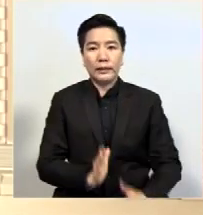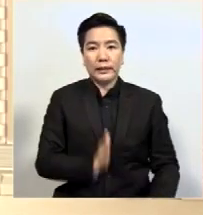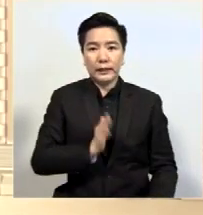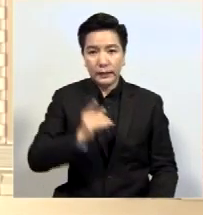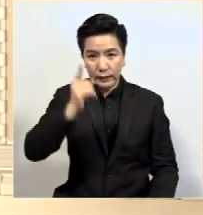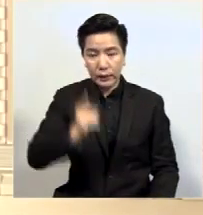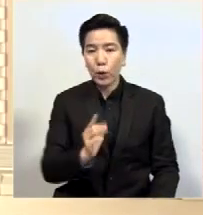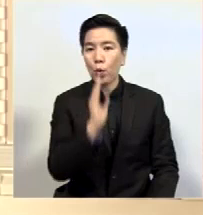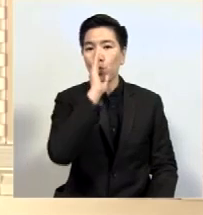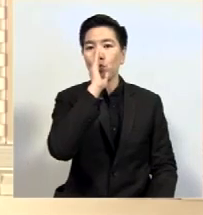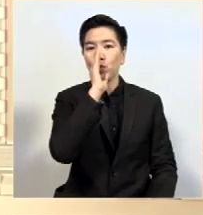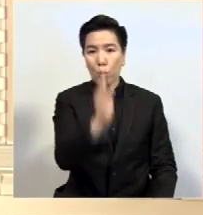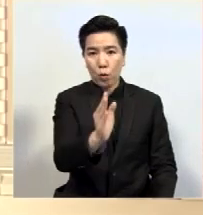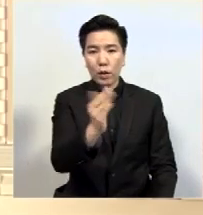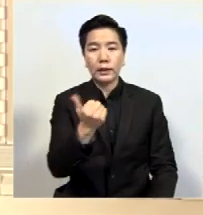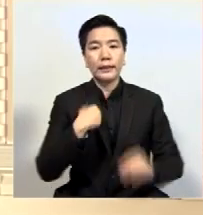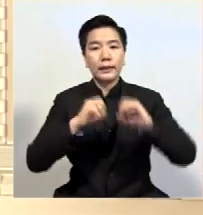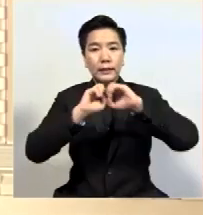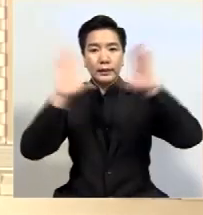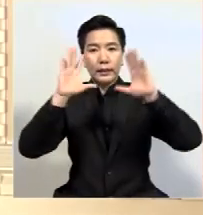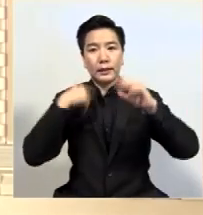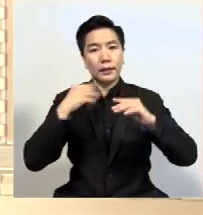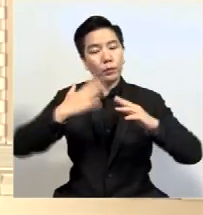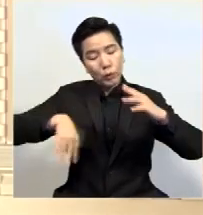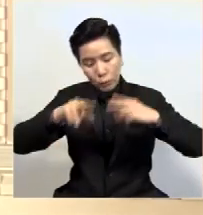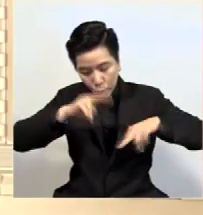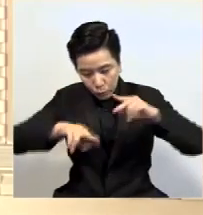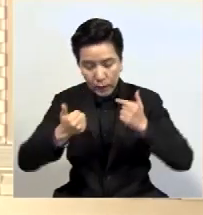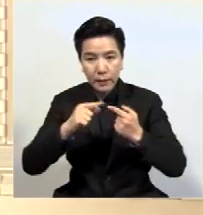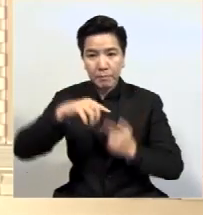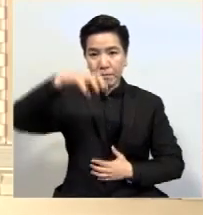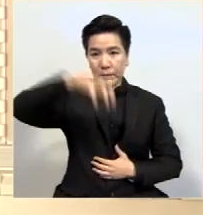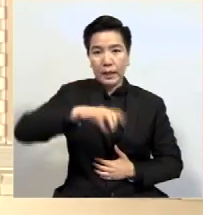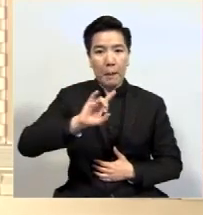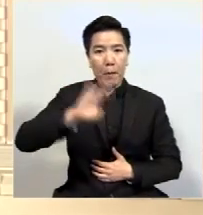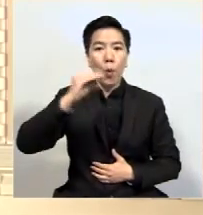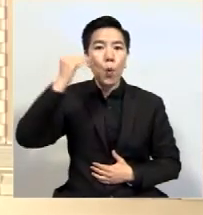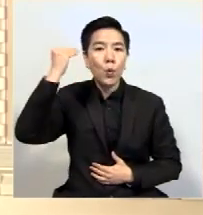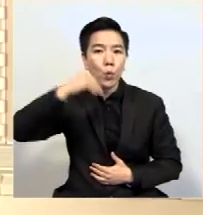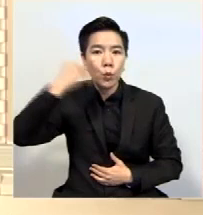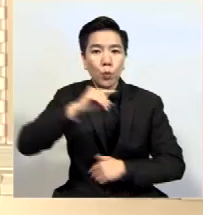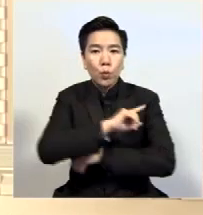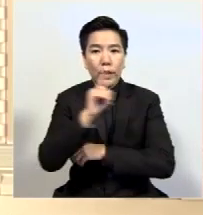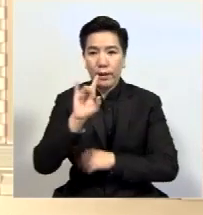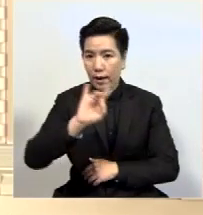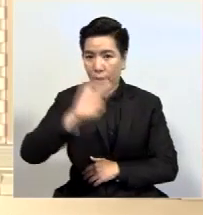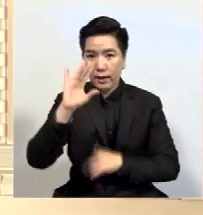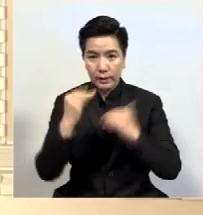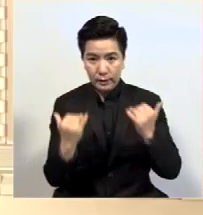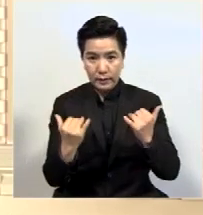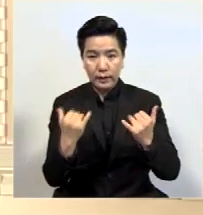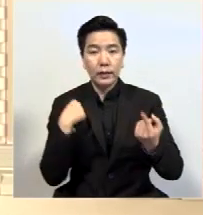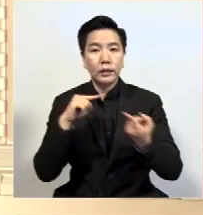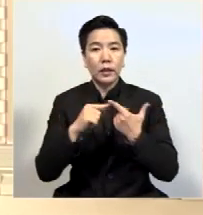การตรงไปตรงมาโปร่งใสและชัดเจนจากเพียงแหล่งเดียวเป็นประจำทุกวันนอกจ